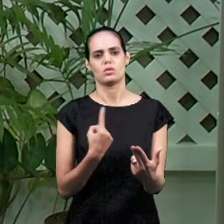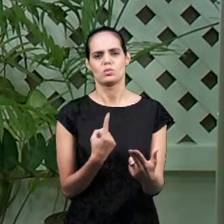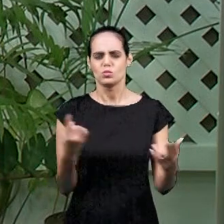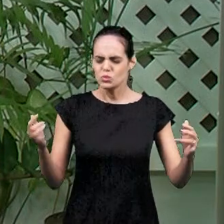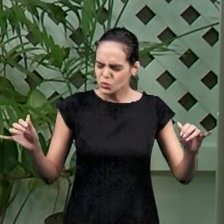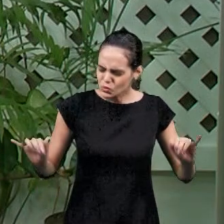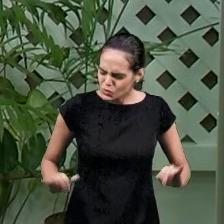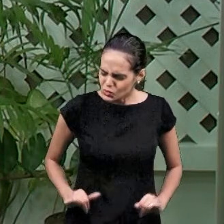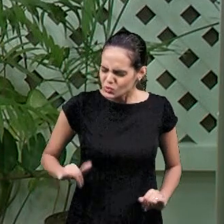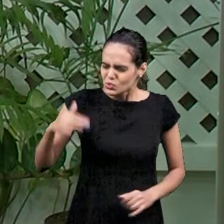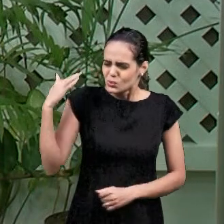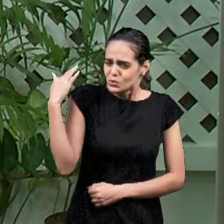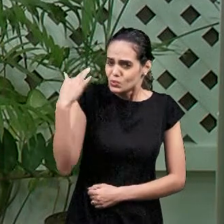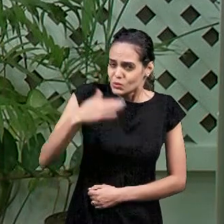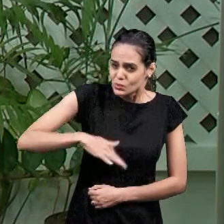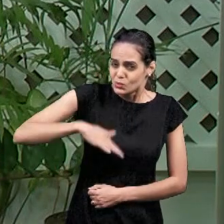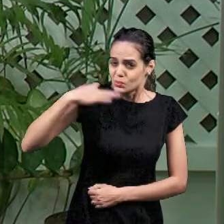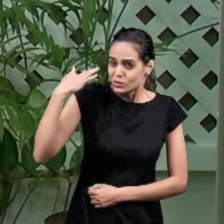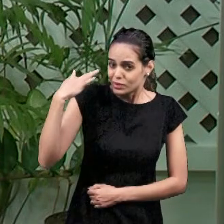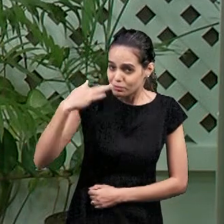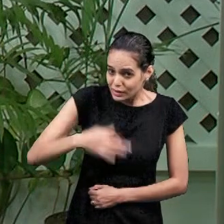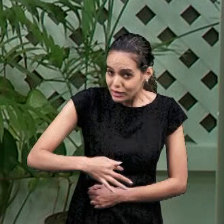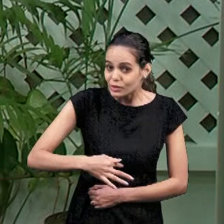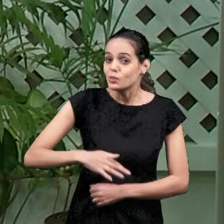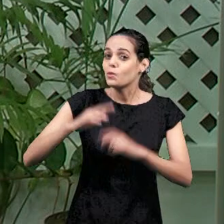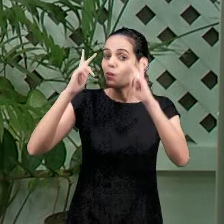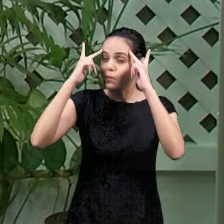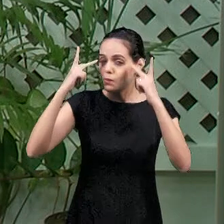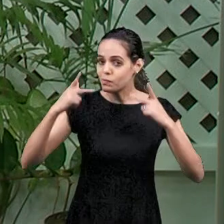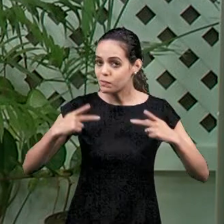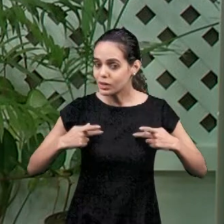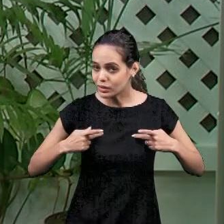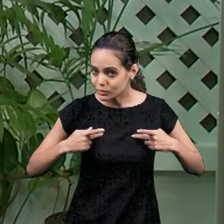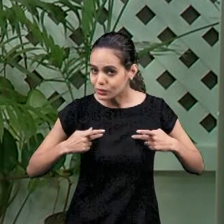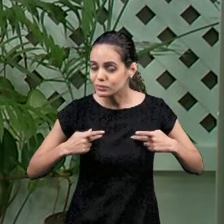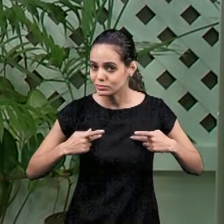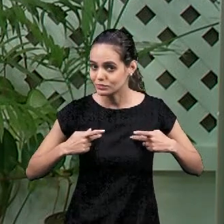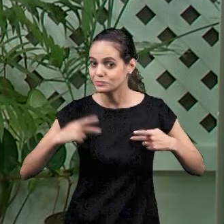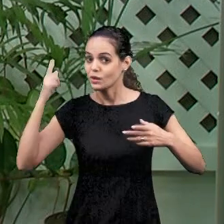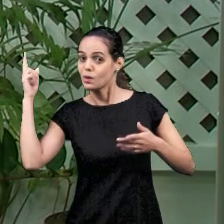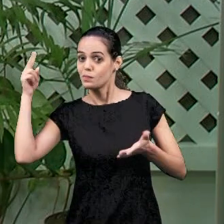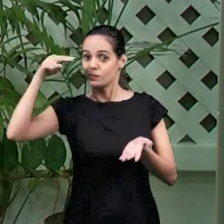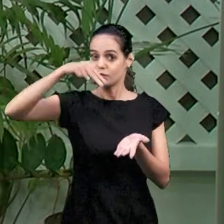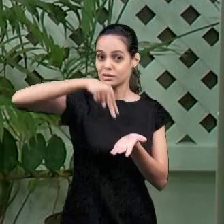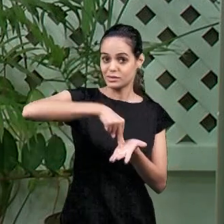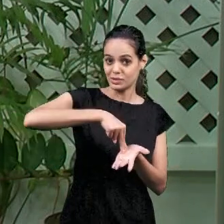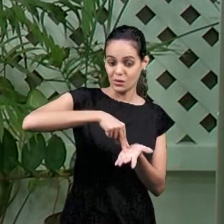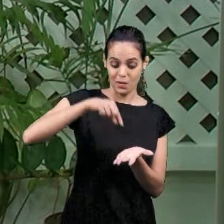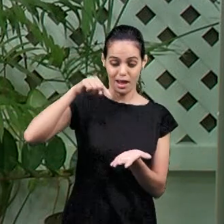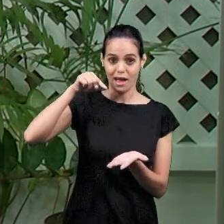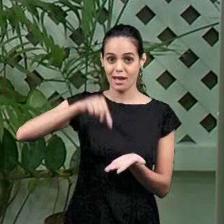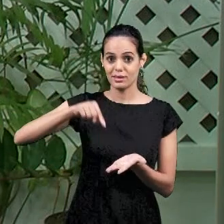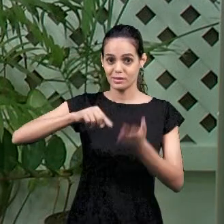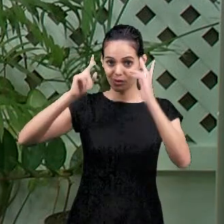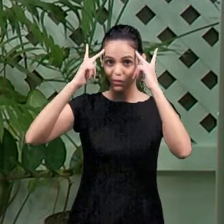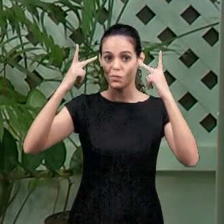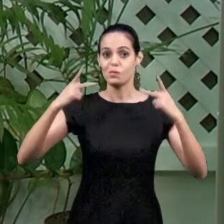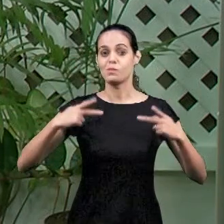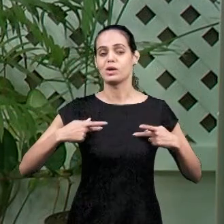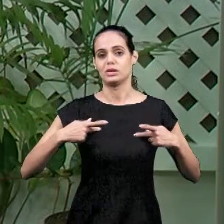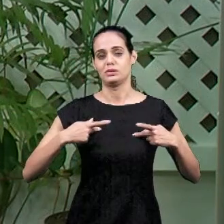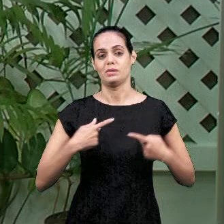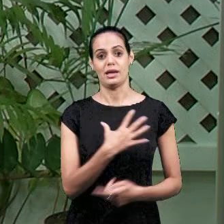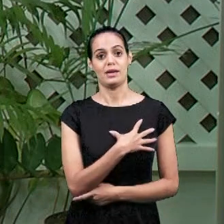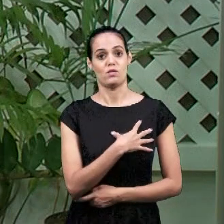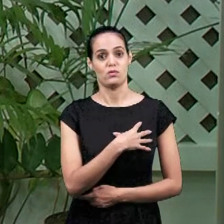comprendre. Jésus était un homme. Ses souffrances étaient d'homme. Quand il a ressuscité, il était Dieu. Mais quand il est descendu